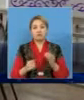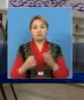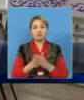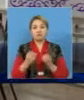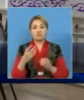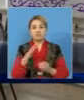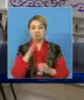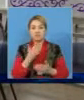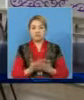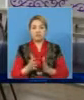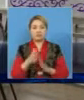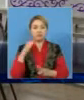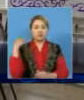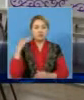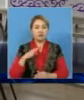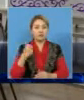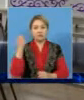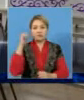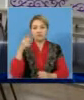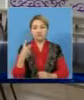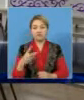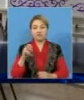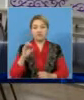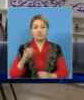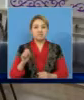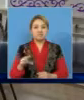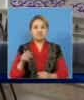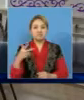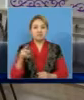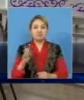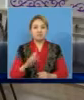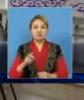В свою очередь, Актюбинская область завоевала 2 золотых, 7 серебряных и 3 бронзовых медали.